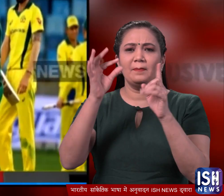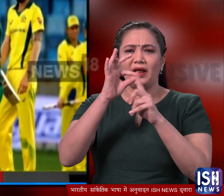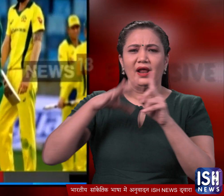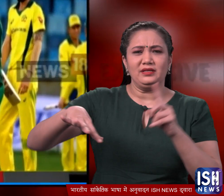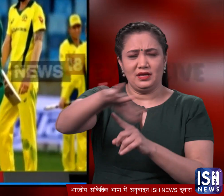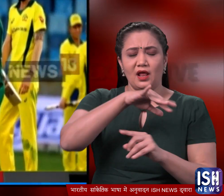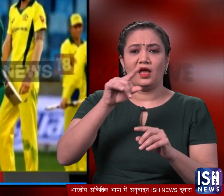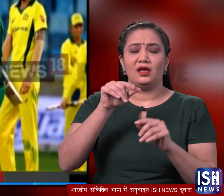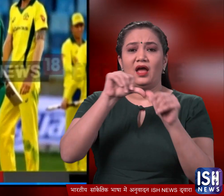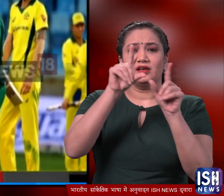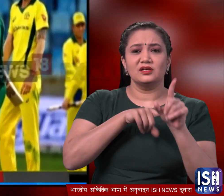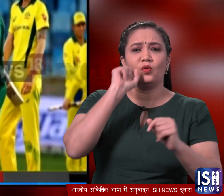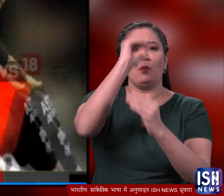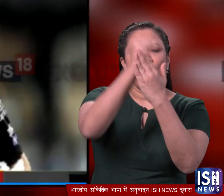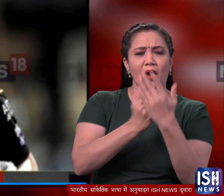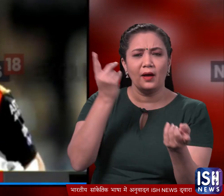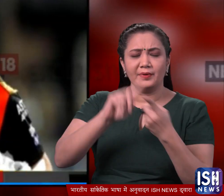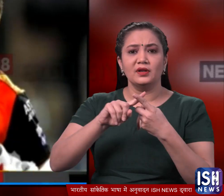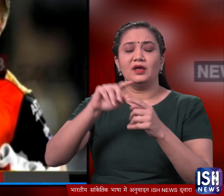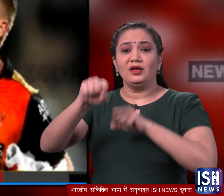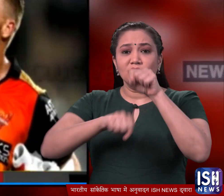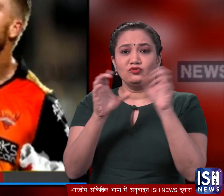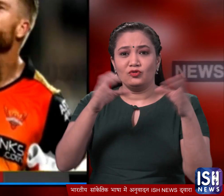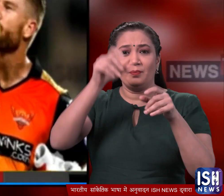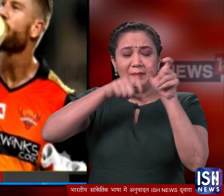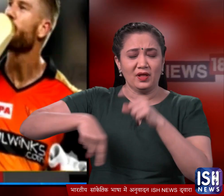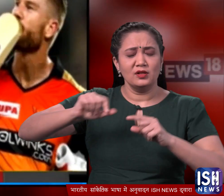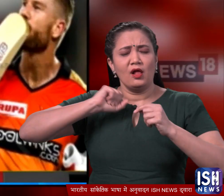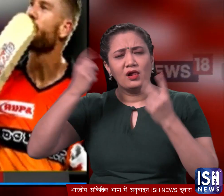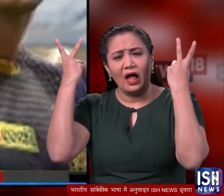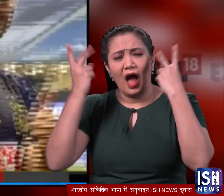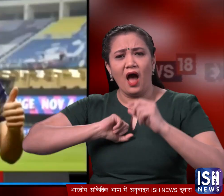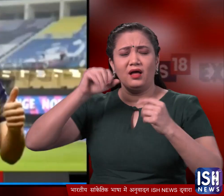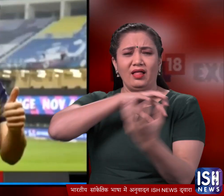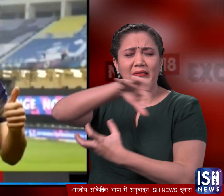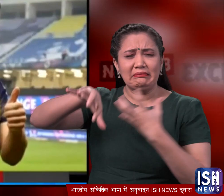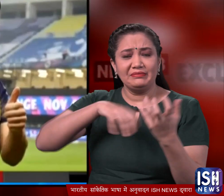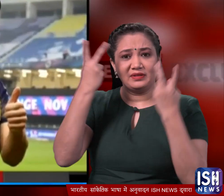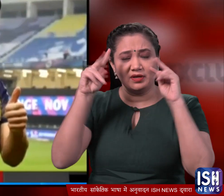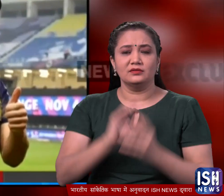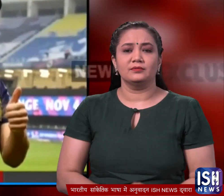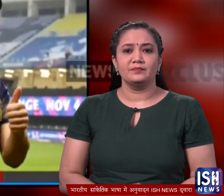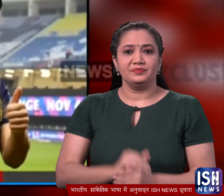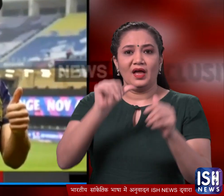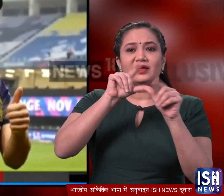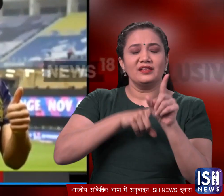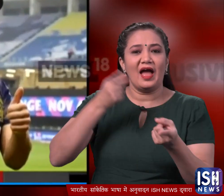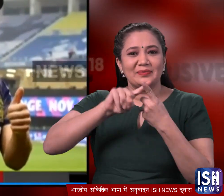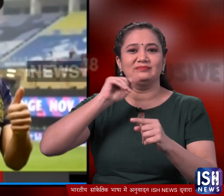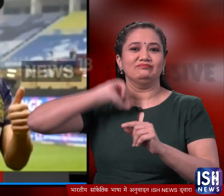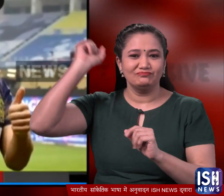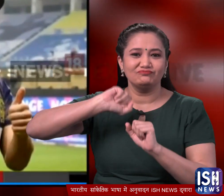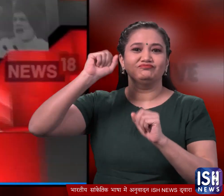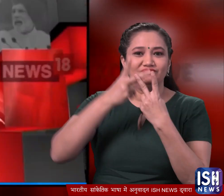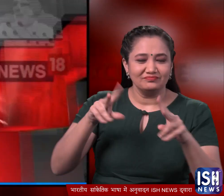उत्तर प्रदेश के प्रयागराज में अखिलेश यादव की एक सभा में समाजवादी पार्टी के कार्यकर्ताओं ने ही जमकर हंगामा किया। इसकी शुरुआत तब हुई जब अखिलेश वहां